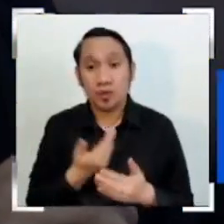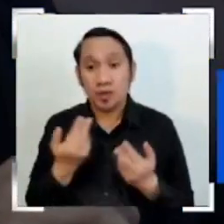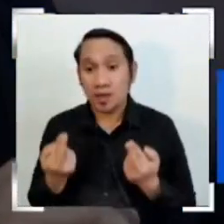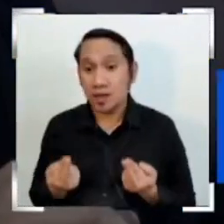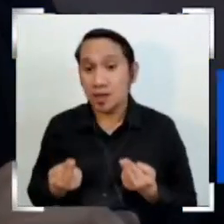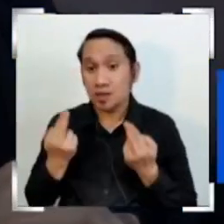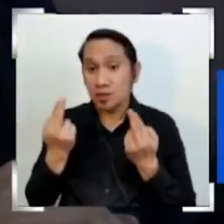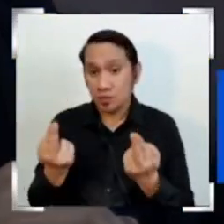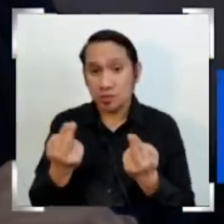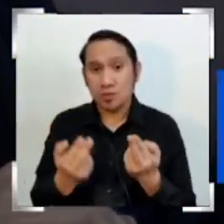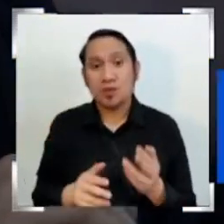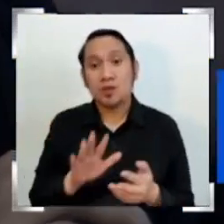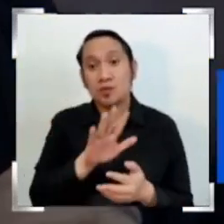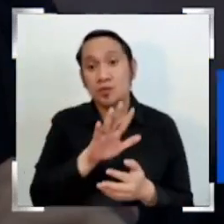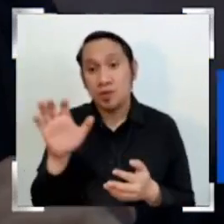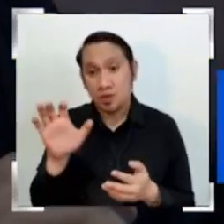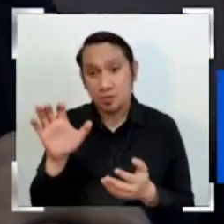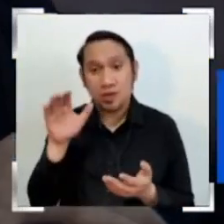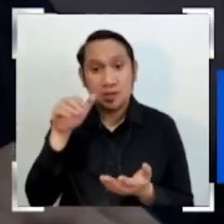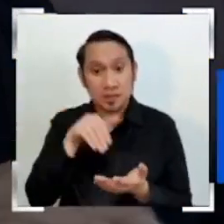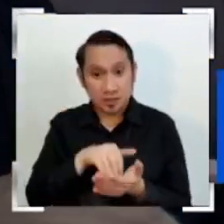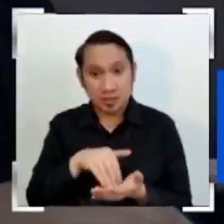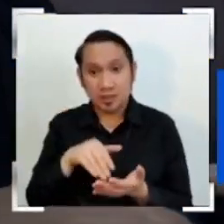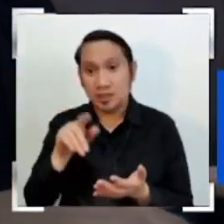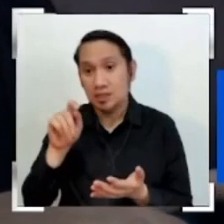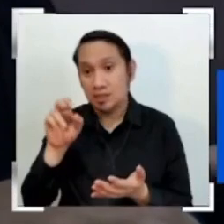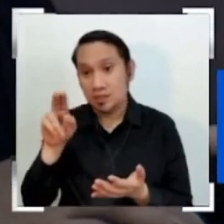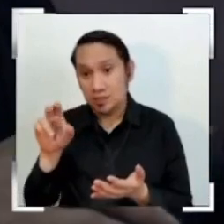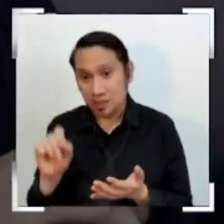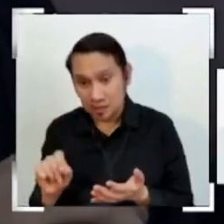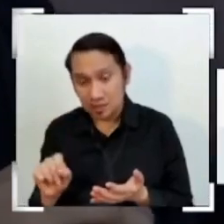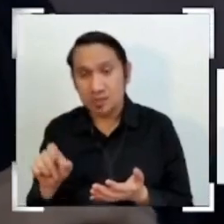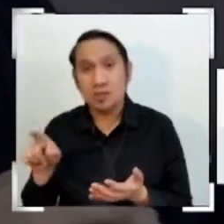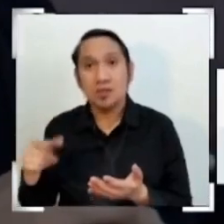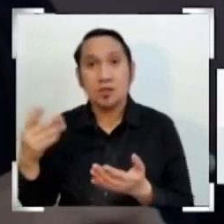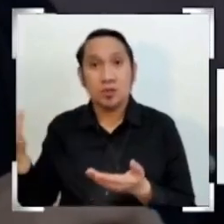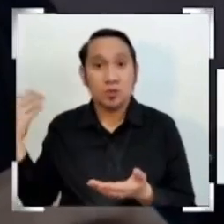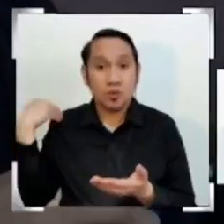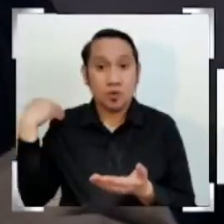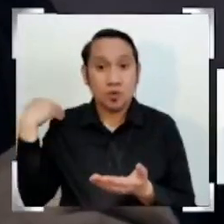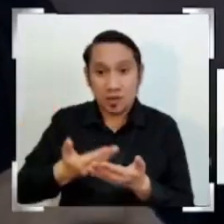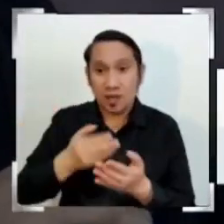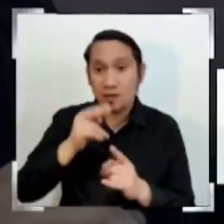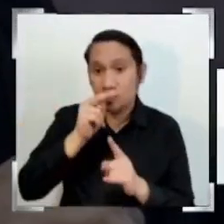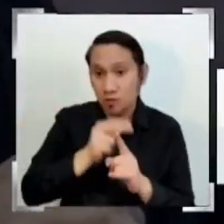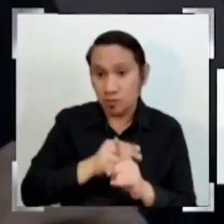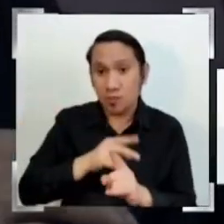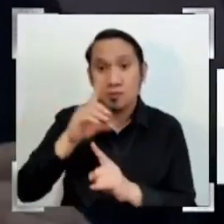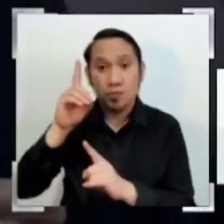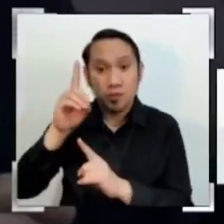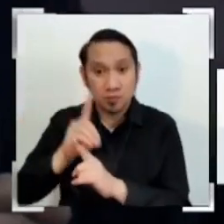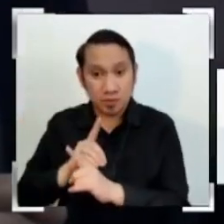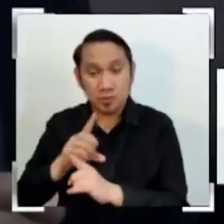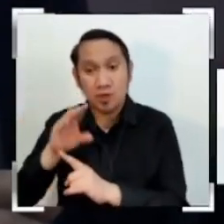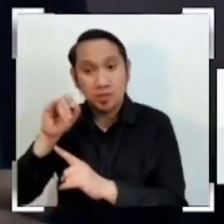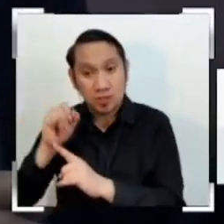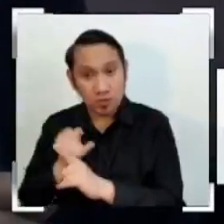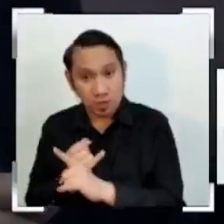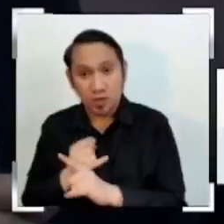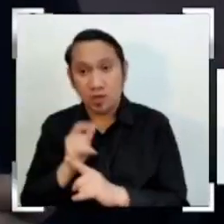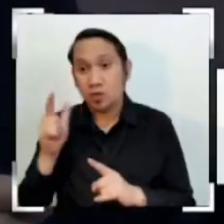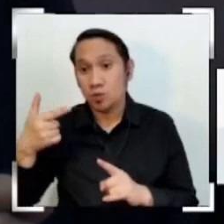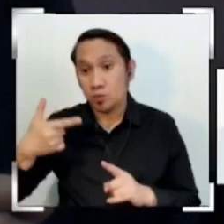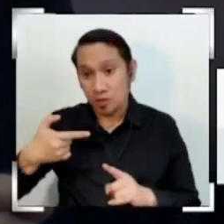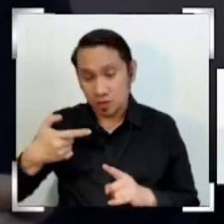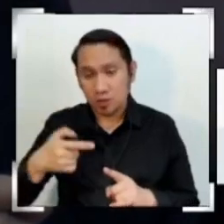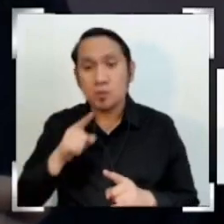around 500,000 metric tons to arrive between November and January 2021 so that we would be